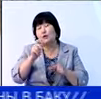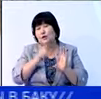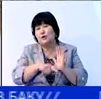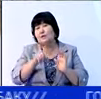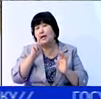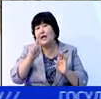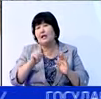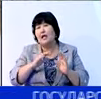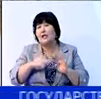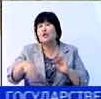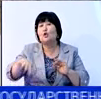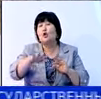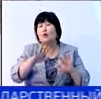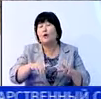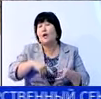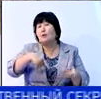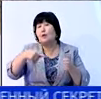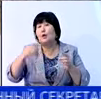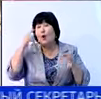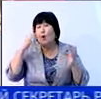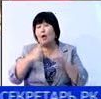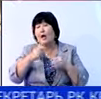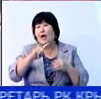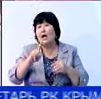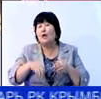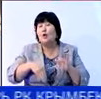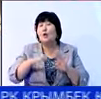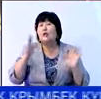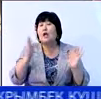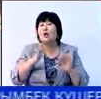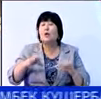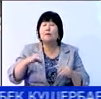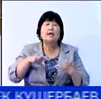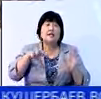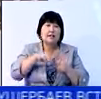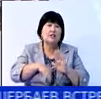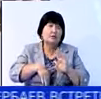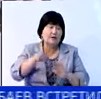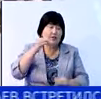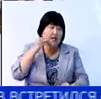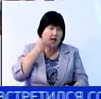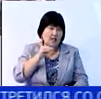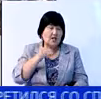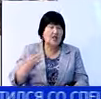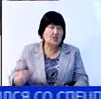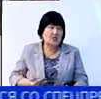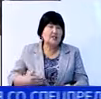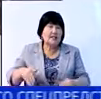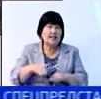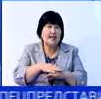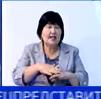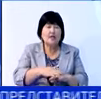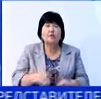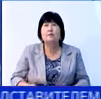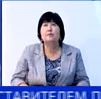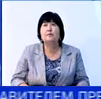171 населенный пункт. Переход с угля на газ улучшит экологию областей и значительно повысит качество жизни населения.